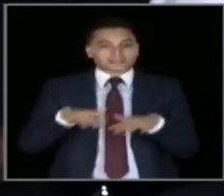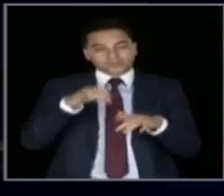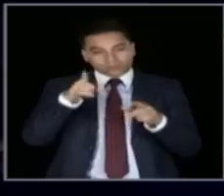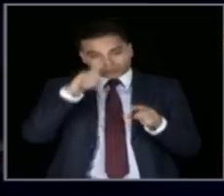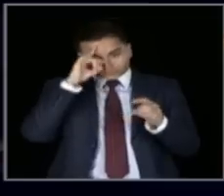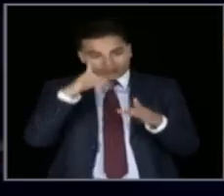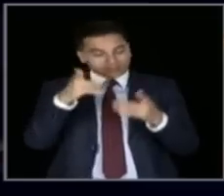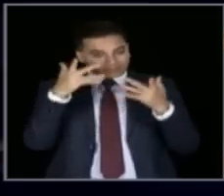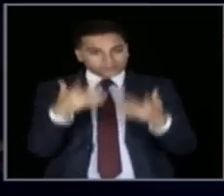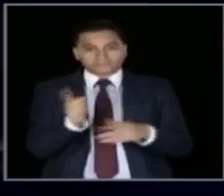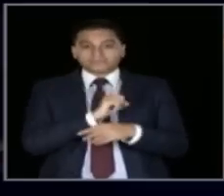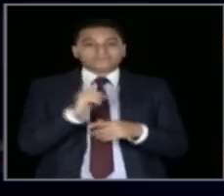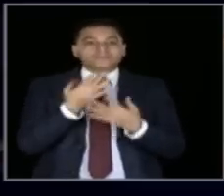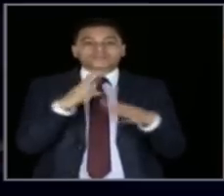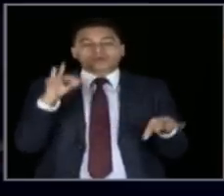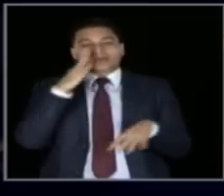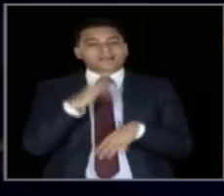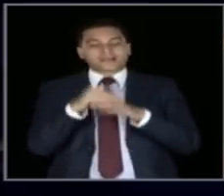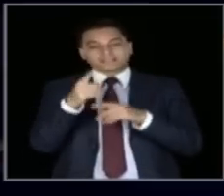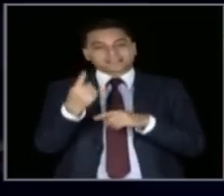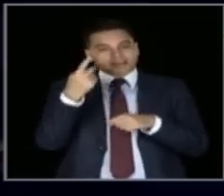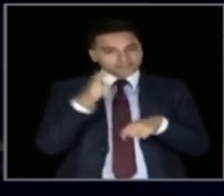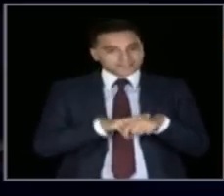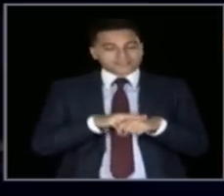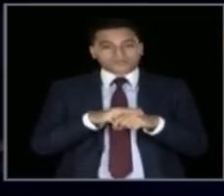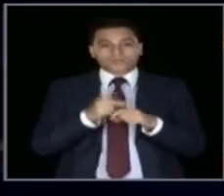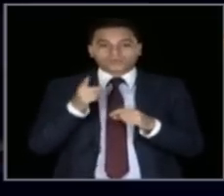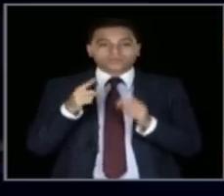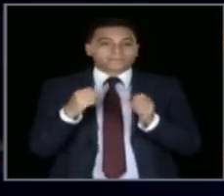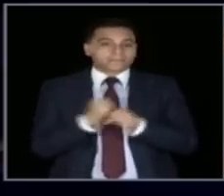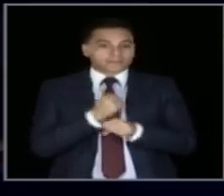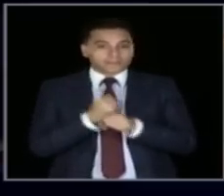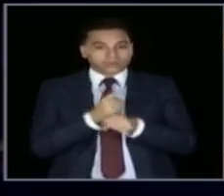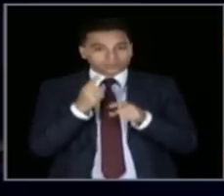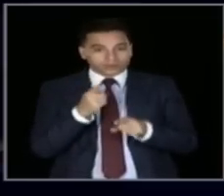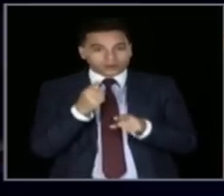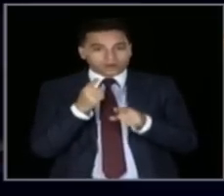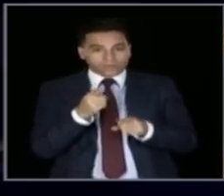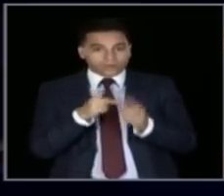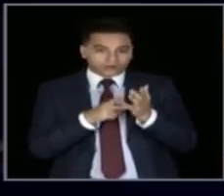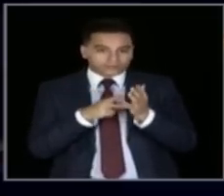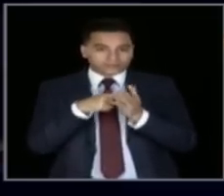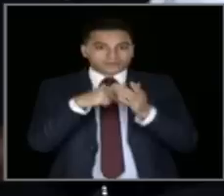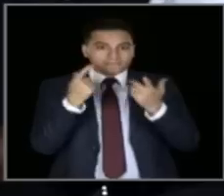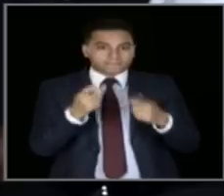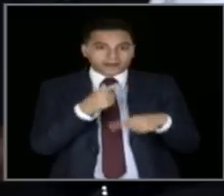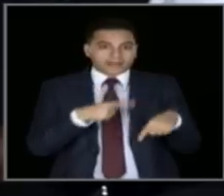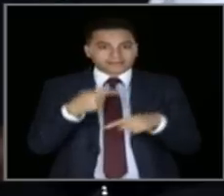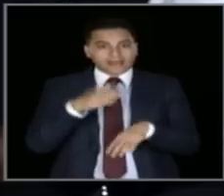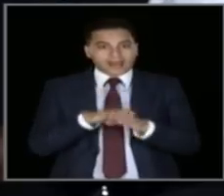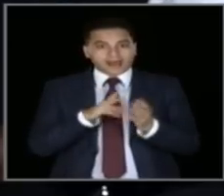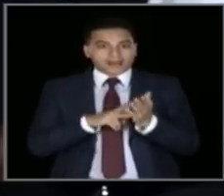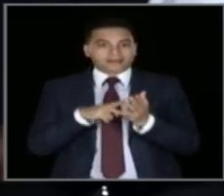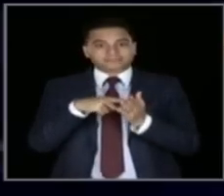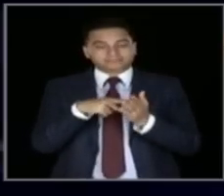بس، ناس كتير من ولادنا مهتمين بالعمل المجتمعي الحمد لله، واللي أنتوا بتعملوه ده هو اللي هيوقف بلدنا على رجلها إن شاء